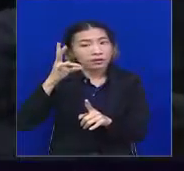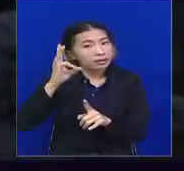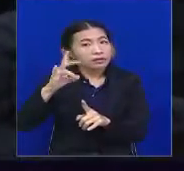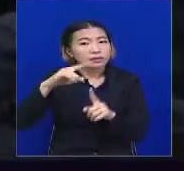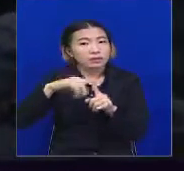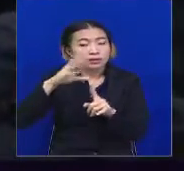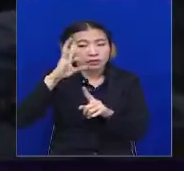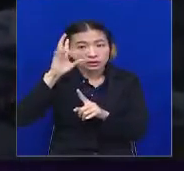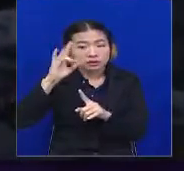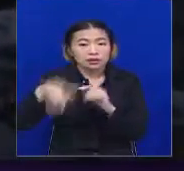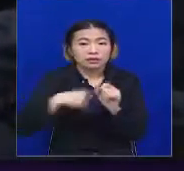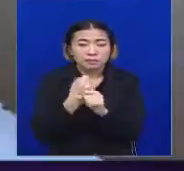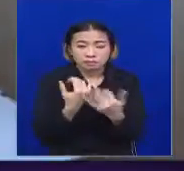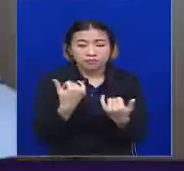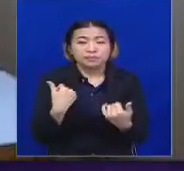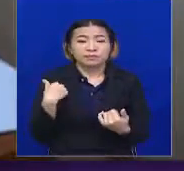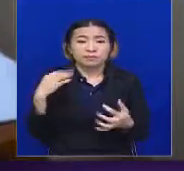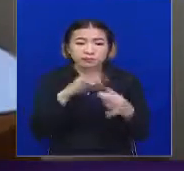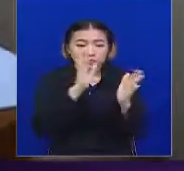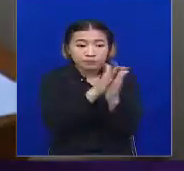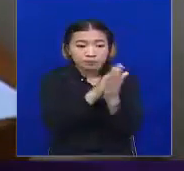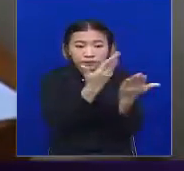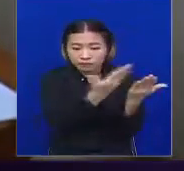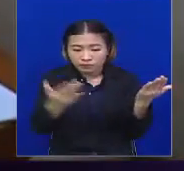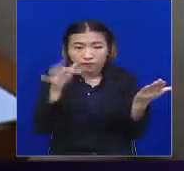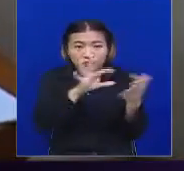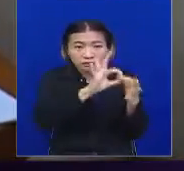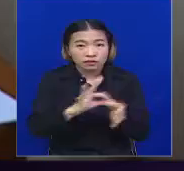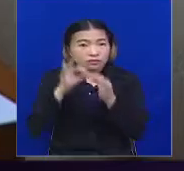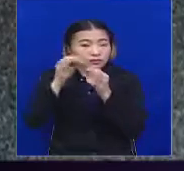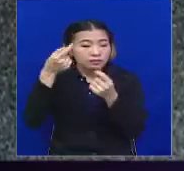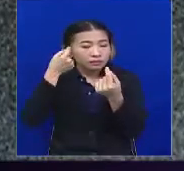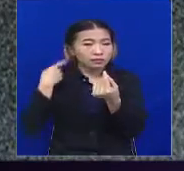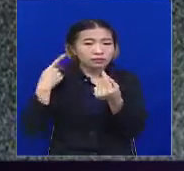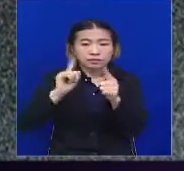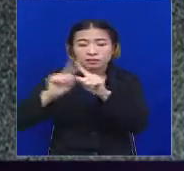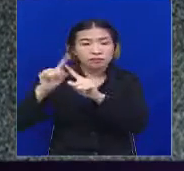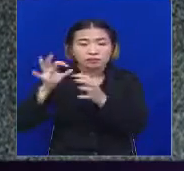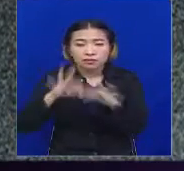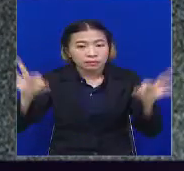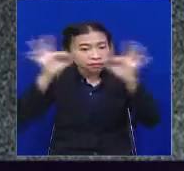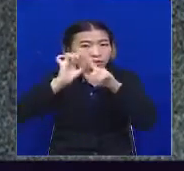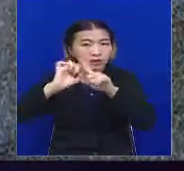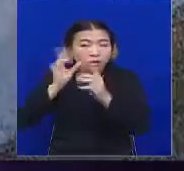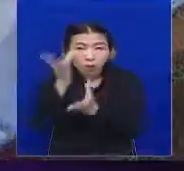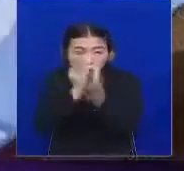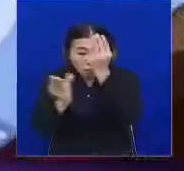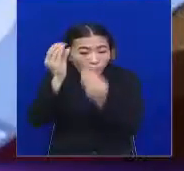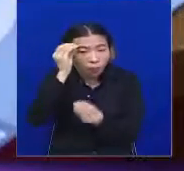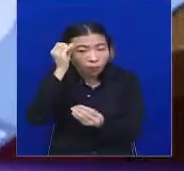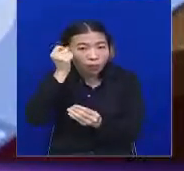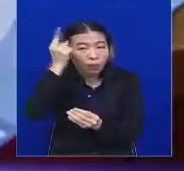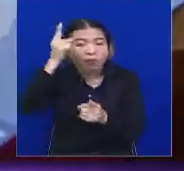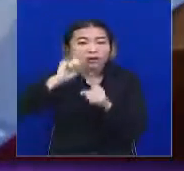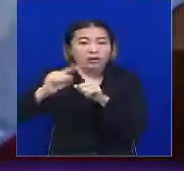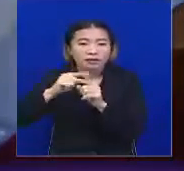นังสือร่างรัฐธรรมนูญฉบับเต็มและเอกสารระบุสาระสำคัญร่างรัฐธรรมนูญฉบับ10เรื่องน่ารู้หรืออ่านร่างรัฐธรรม